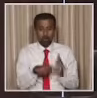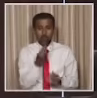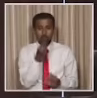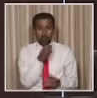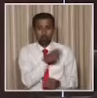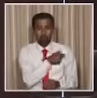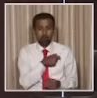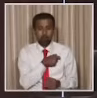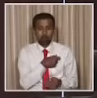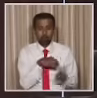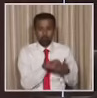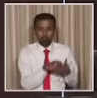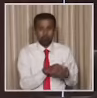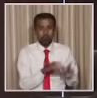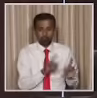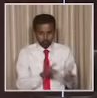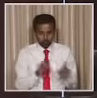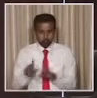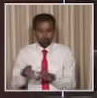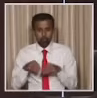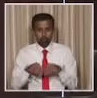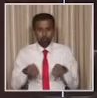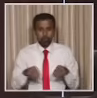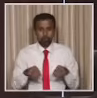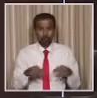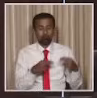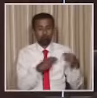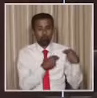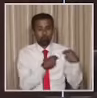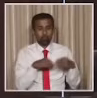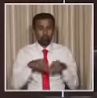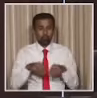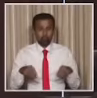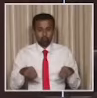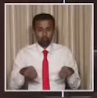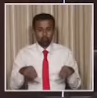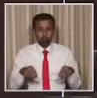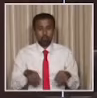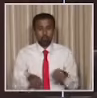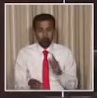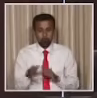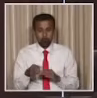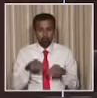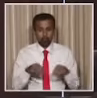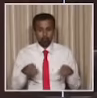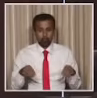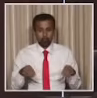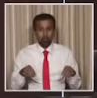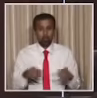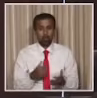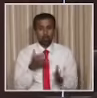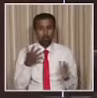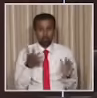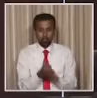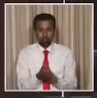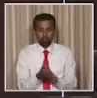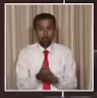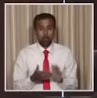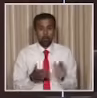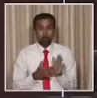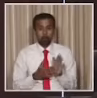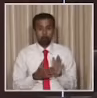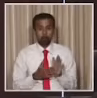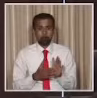නායකයෙක් එයා රකින්නත් ඒ විදිහටම කුෂිකර්ම මේ වගකීම මේ කුෂිකර්ම මේ ක්‍රමයට ගිහිල්ලා කුෂිකර්මාන්තයට කෙලවුනොත් මේ